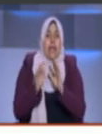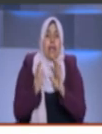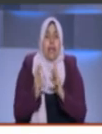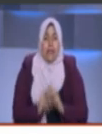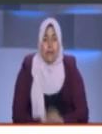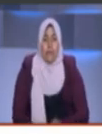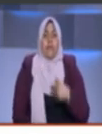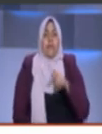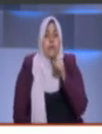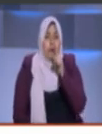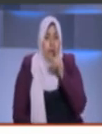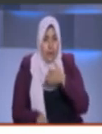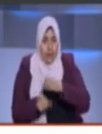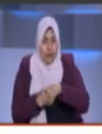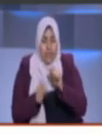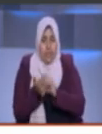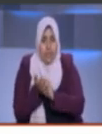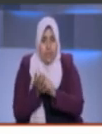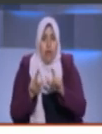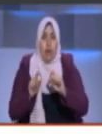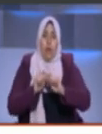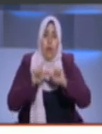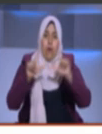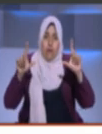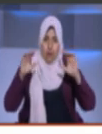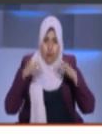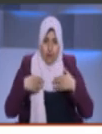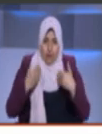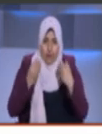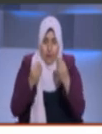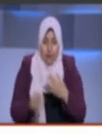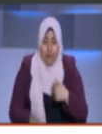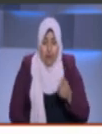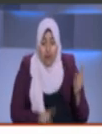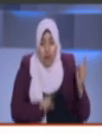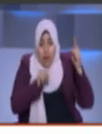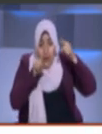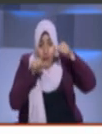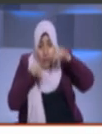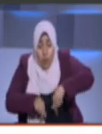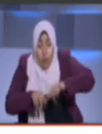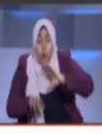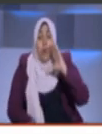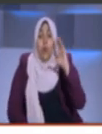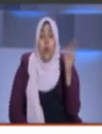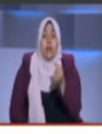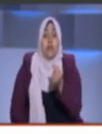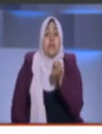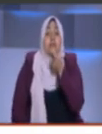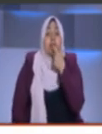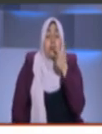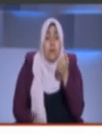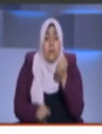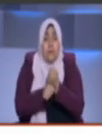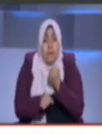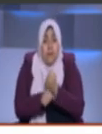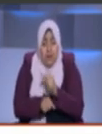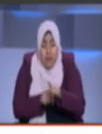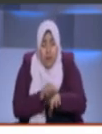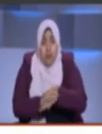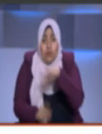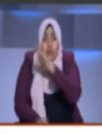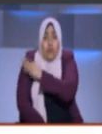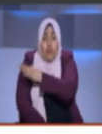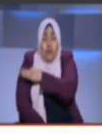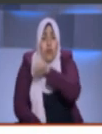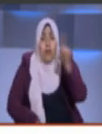سيدتي خليني أوصل رسالة واضحة. لحد الآن كل العلاجات التي تستعمل أو التي تجرب هنا